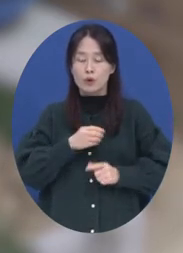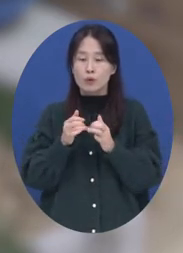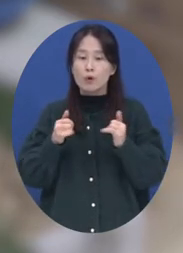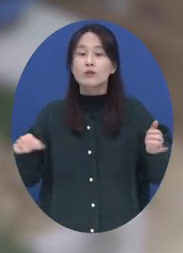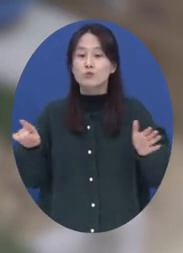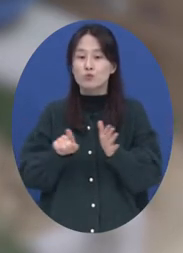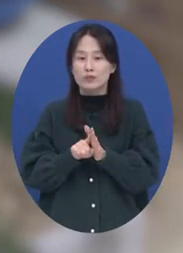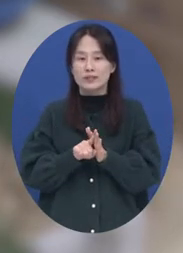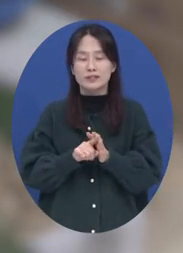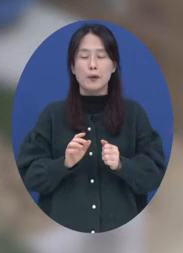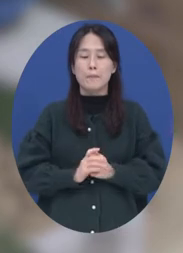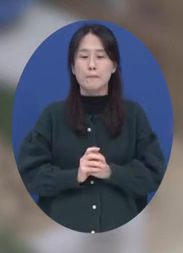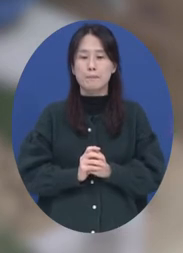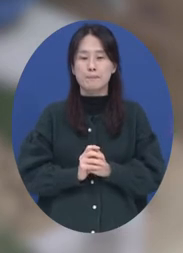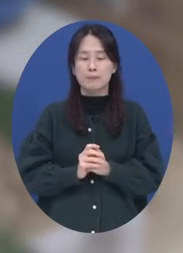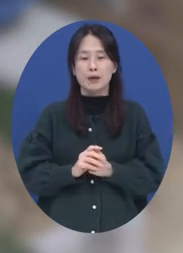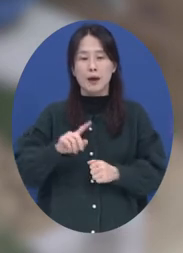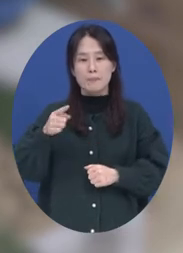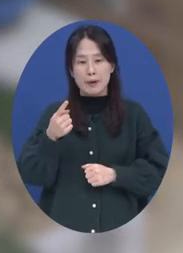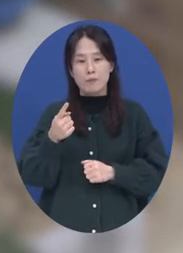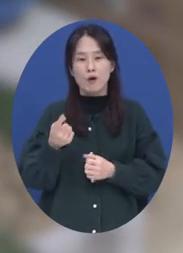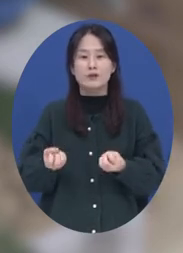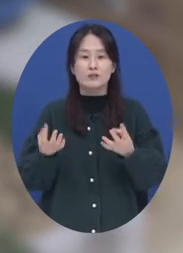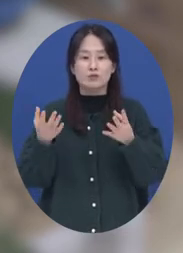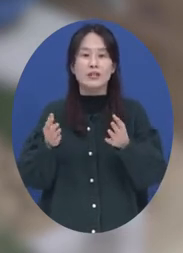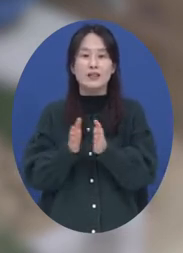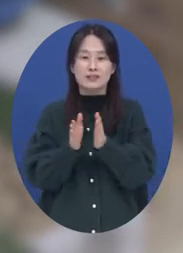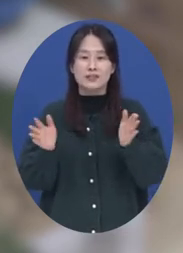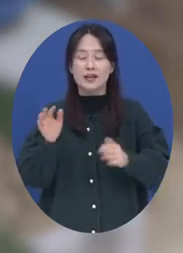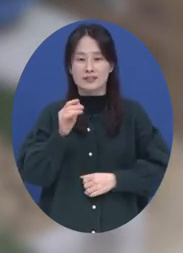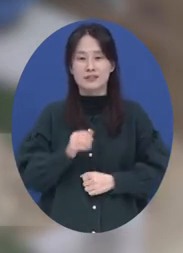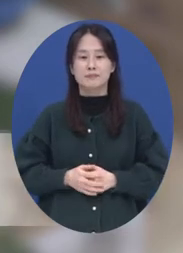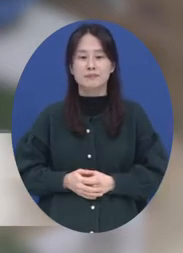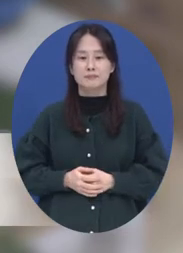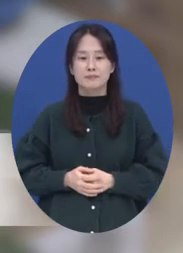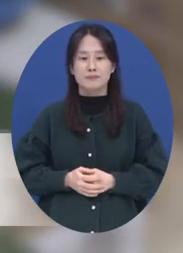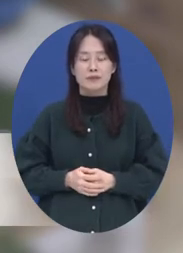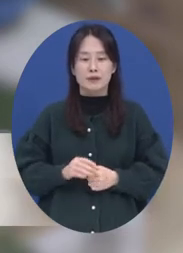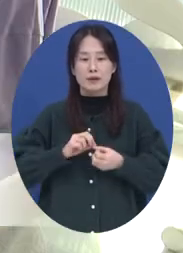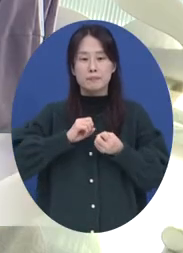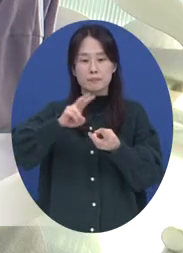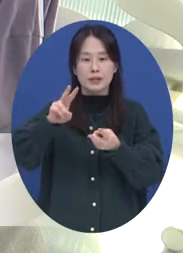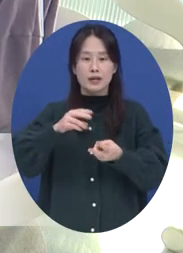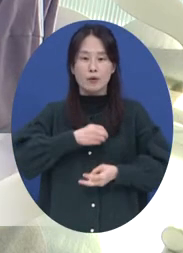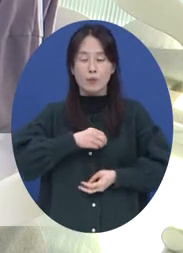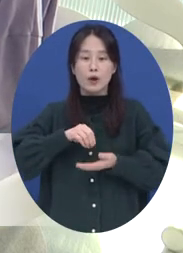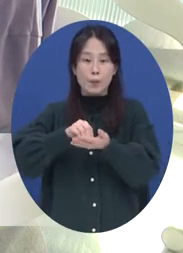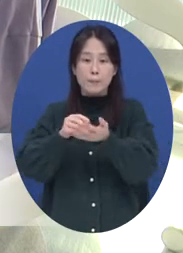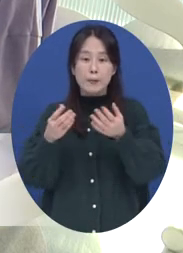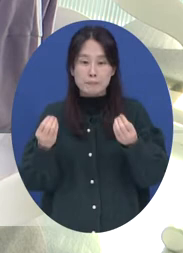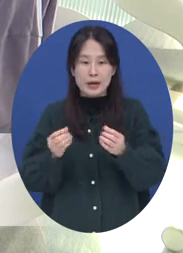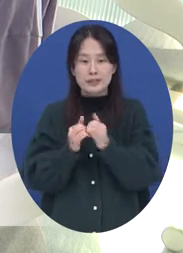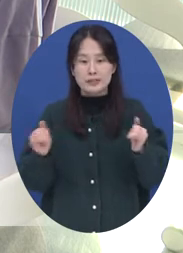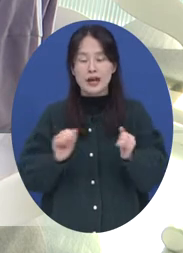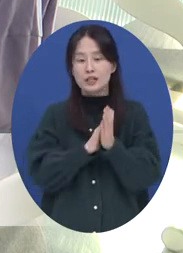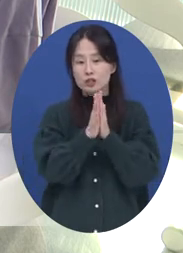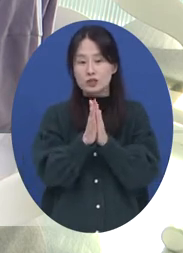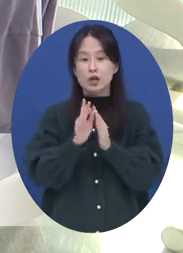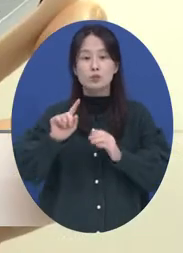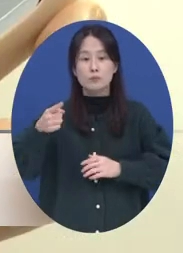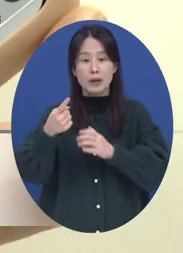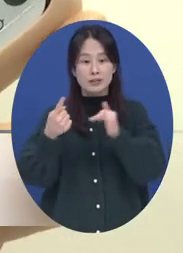배달 특급 마켓 경기 100 원딜 이벤트 진행에 들어갔습니다 배달 특급 회원가입을 한 경기도민 선착순